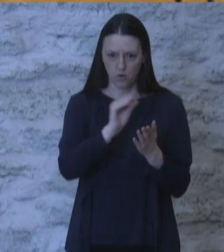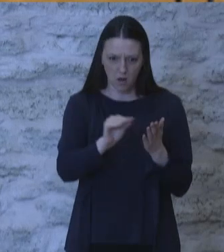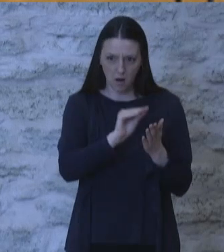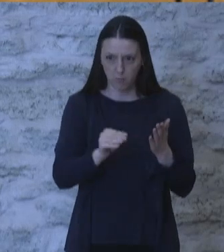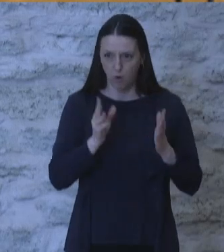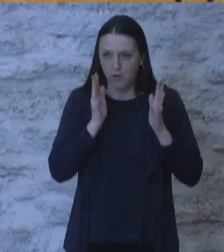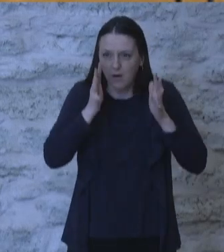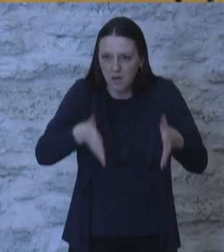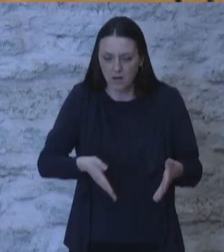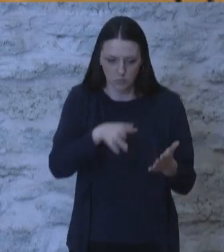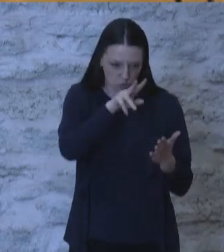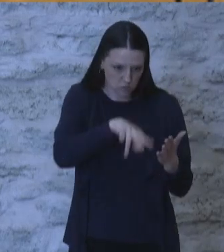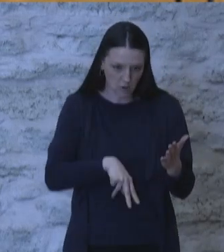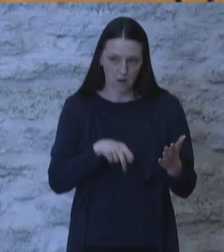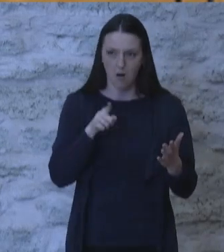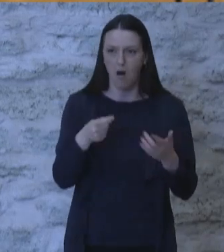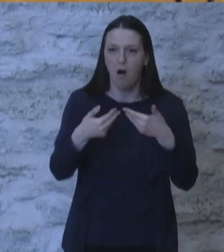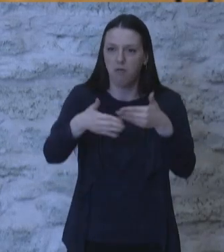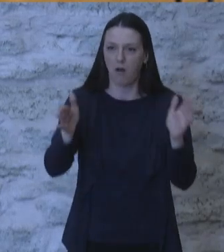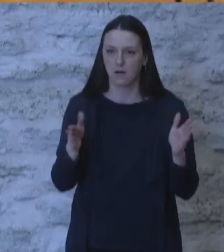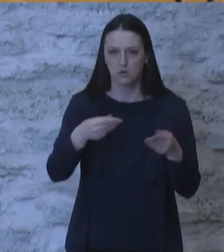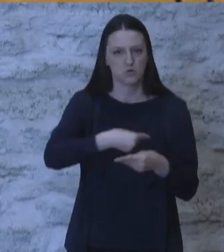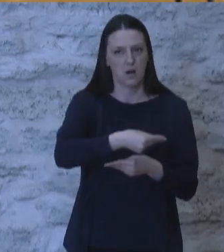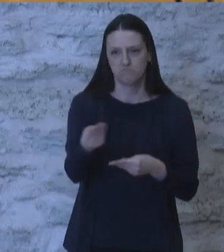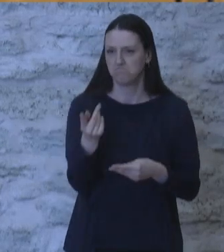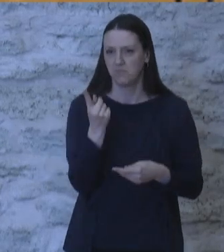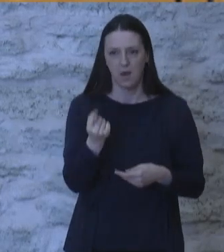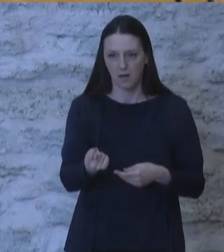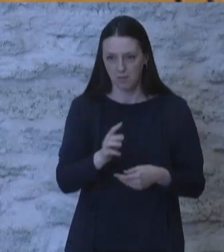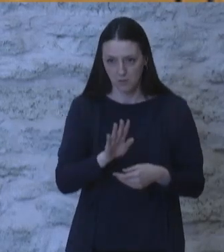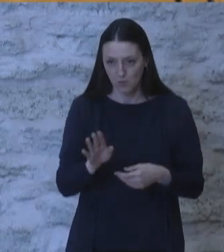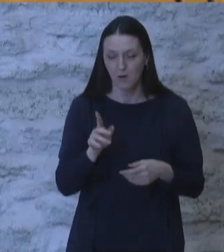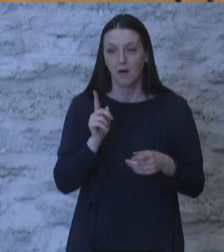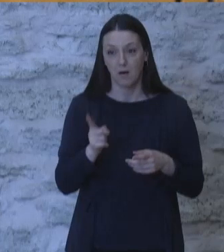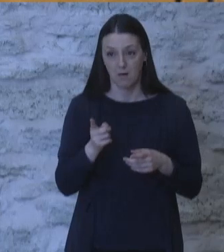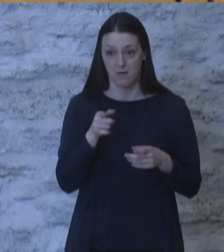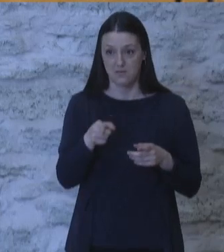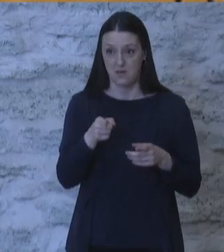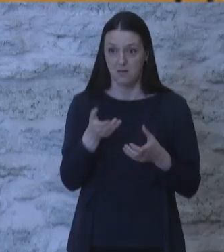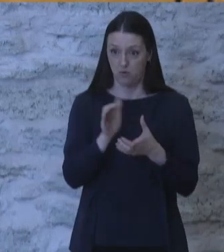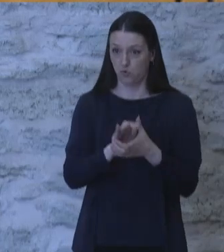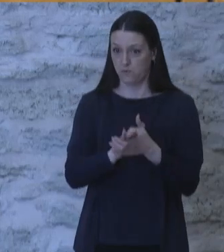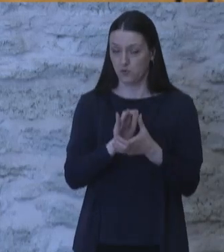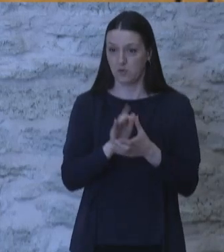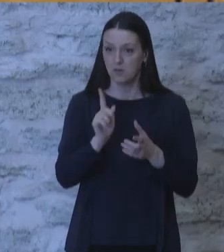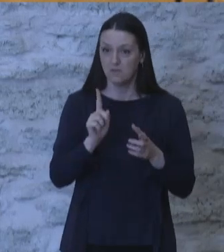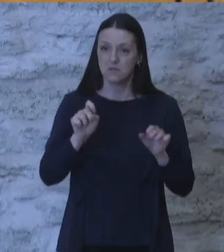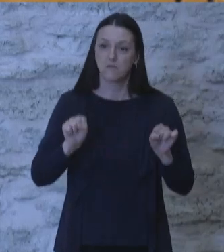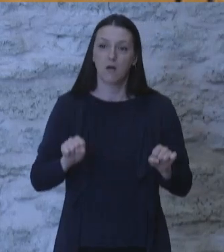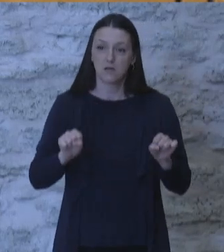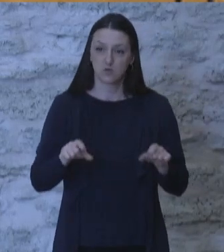hirmus, et seda ei tahetu tavalikusega jagada, väidetavalt on tutvustatud ka valitsuse liikmetele.